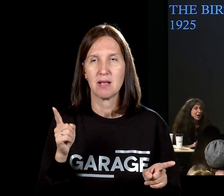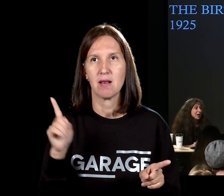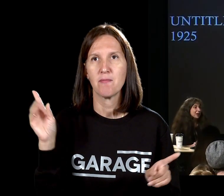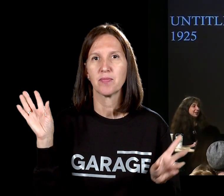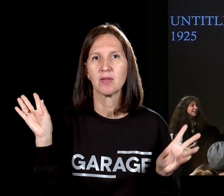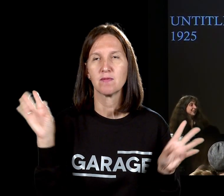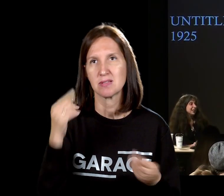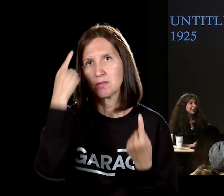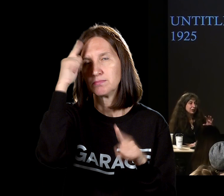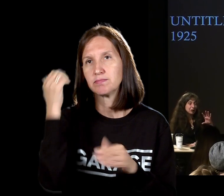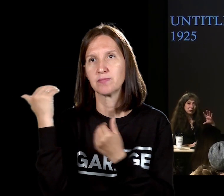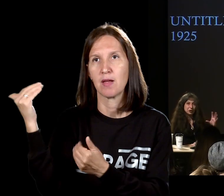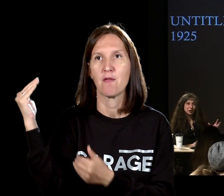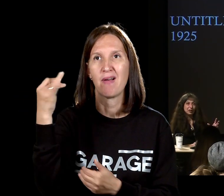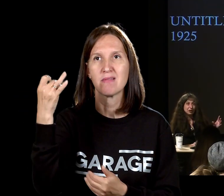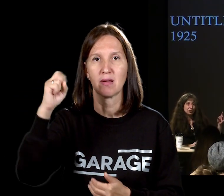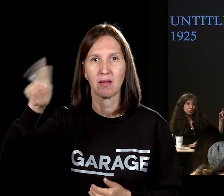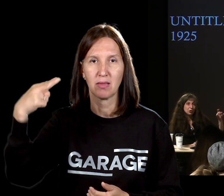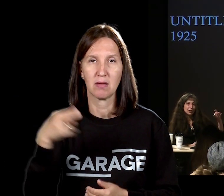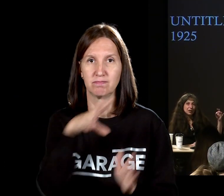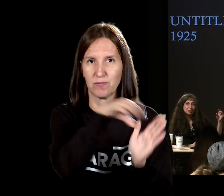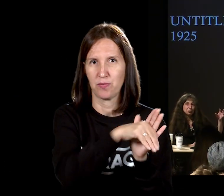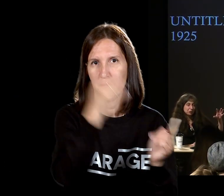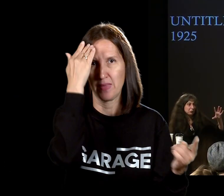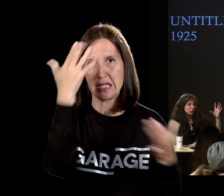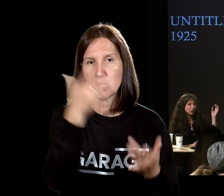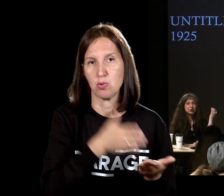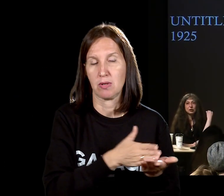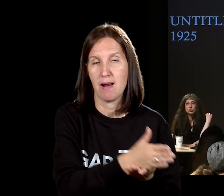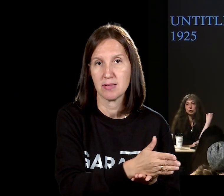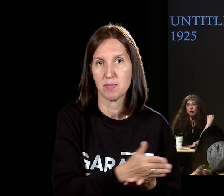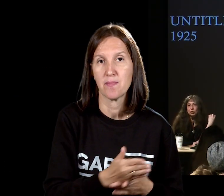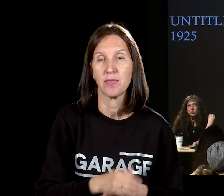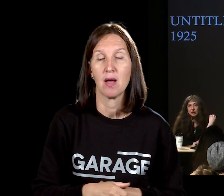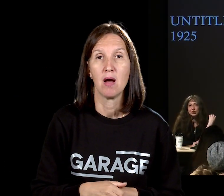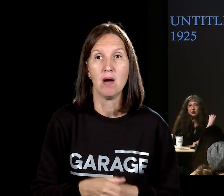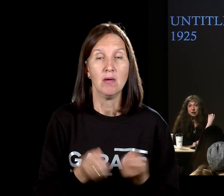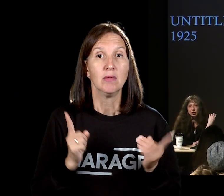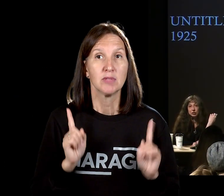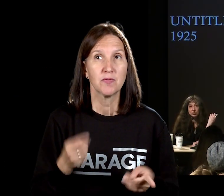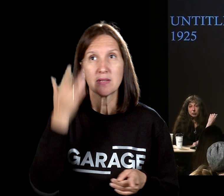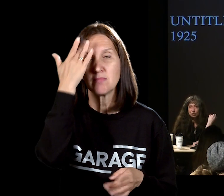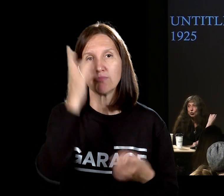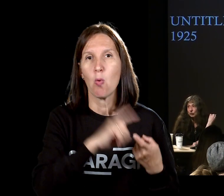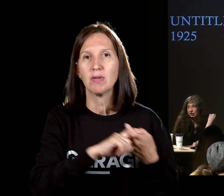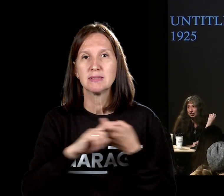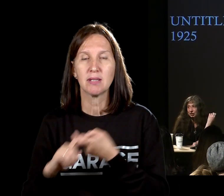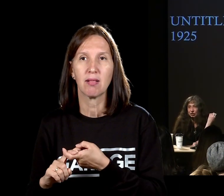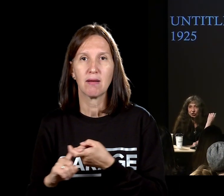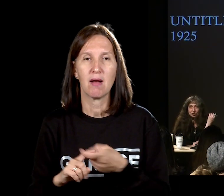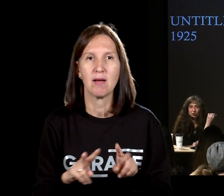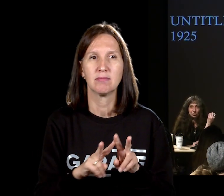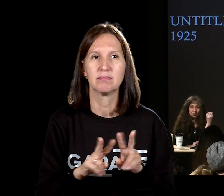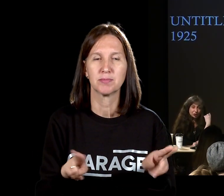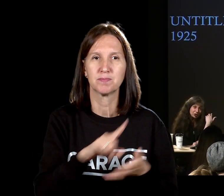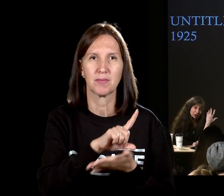сюрреализме. Вот. И как бы вот это, и только какие-то, потому что действительно все равно вот эта отсылка к биоморфности, отсылка